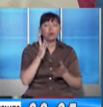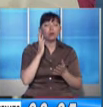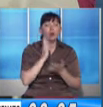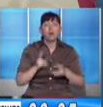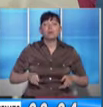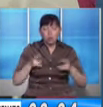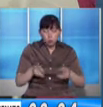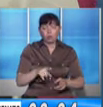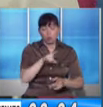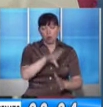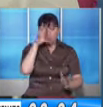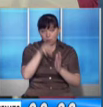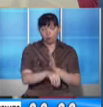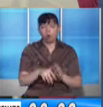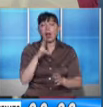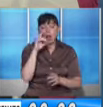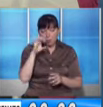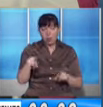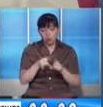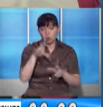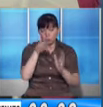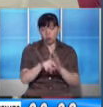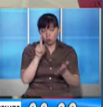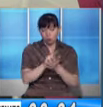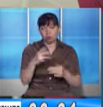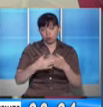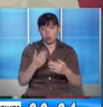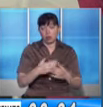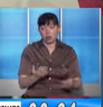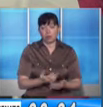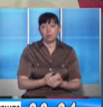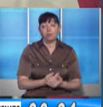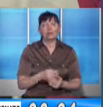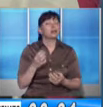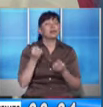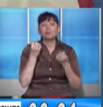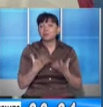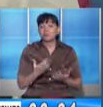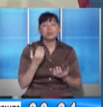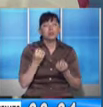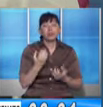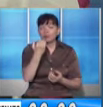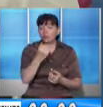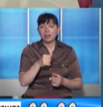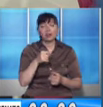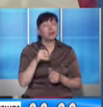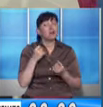cu Caramalah. Deci auzit, ați auzit studiul încă o dată ajuns în Parlament? Pur și simplu,